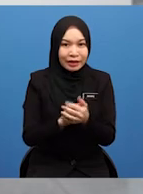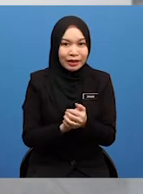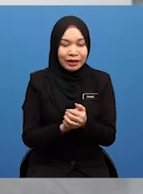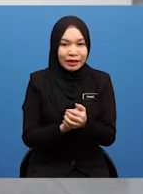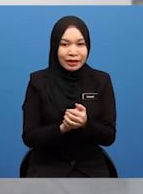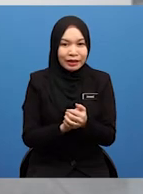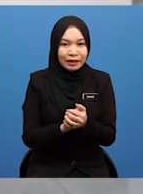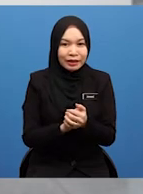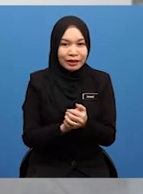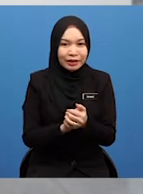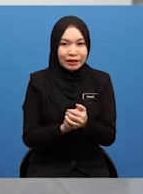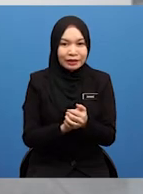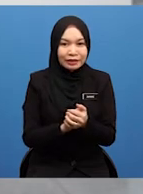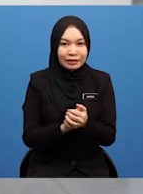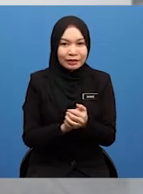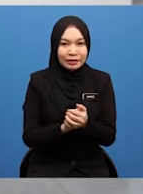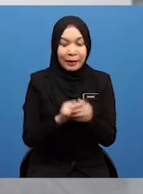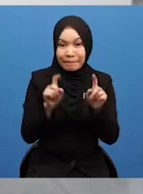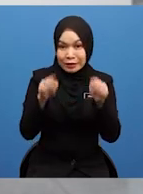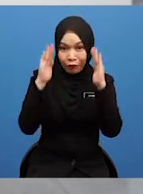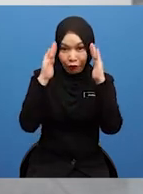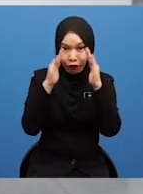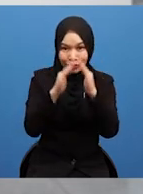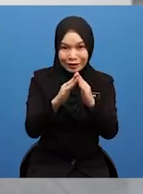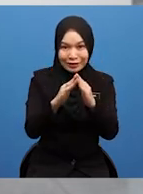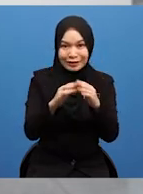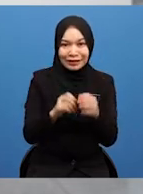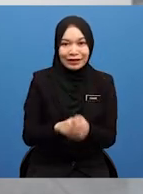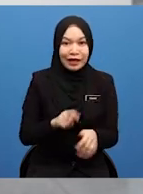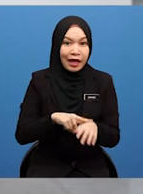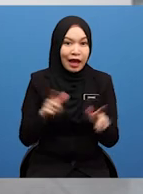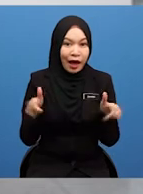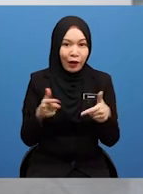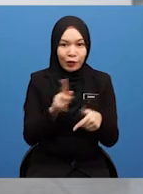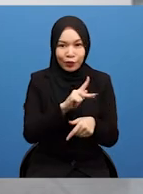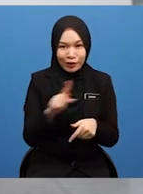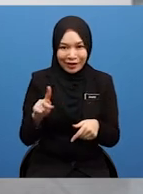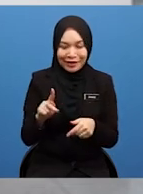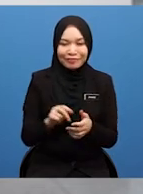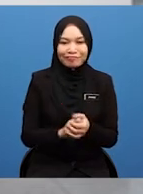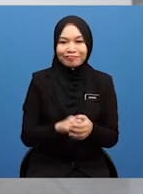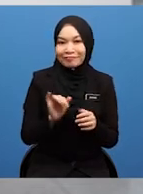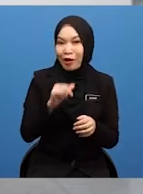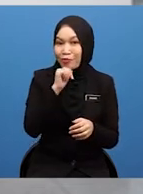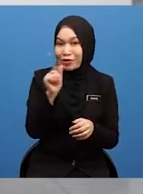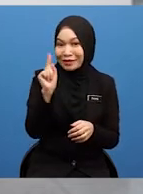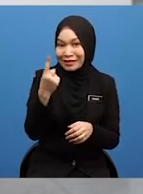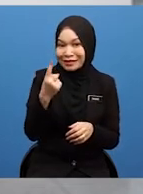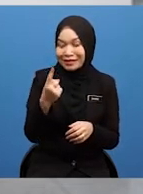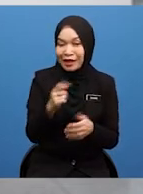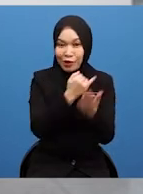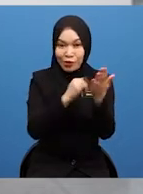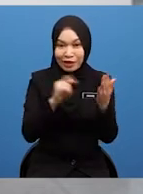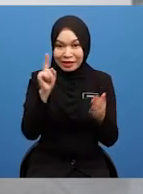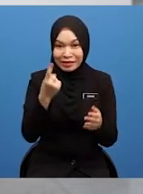menjadi seorang pelukis profesional mereka harusnya proses ini B lokal hanya sekadar tahu untuk menuju saja tetapi mereka harus tahu